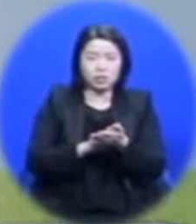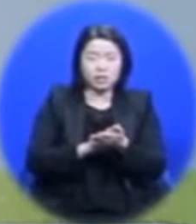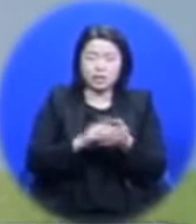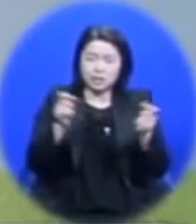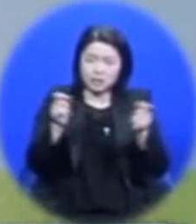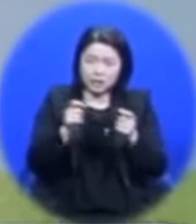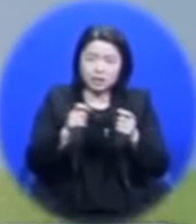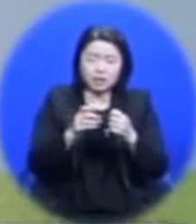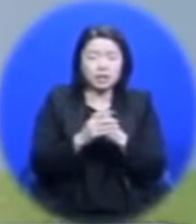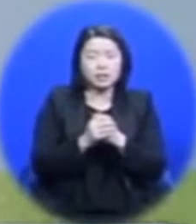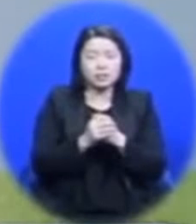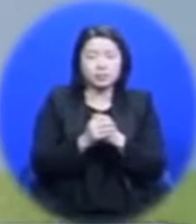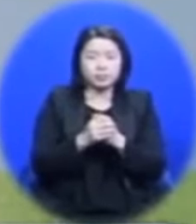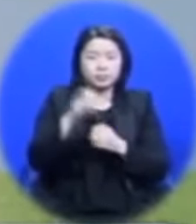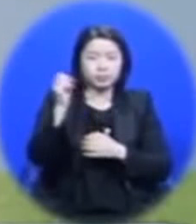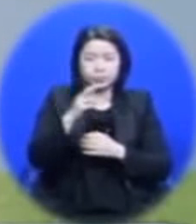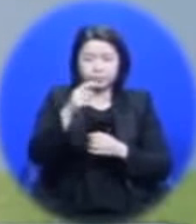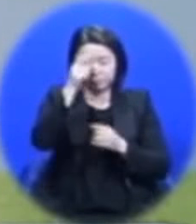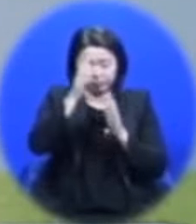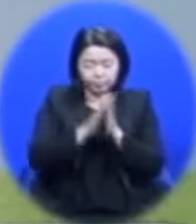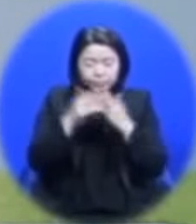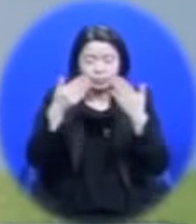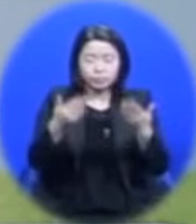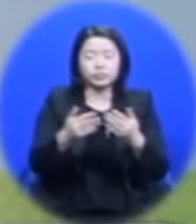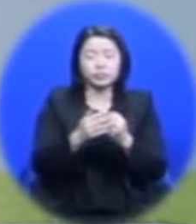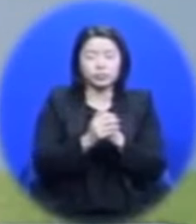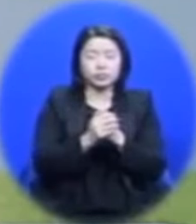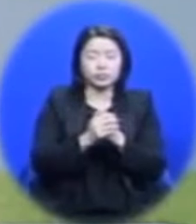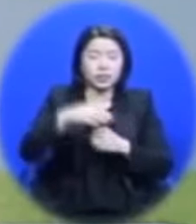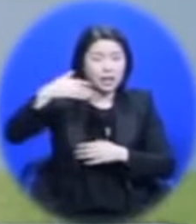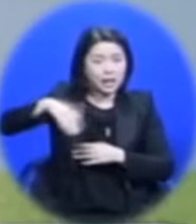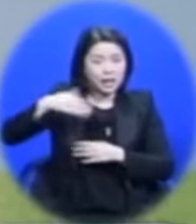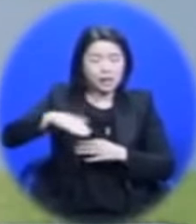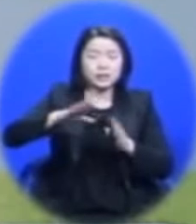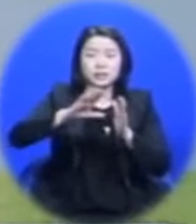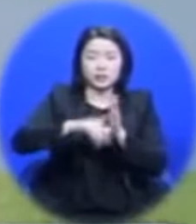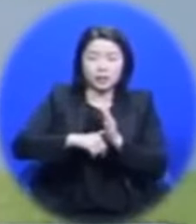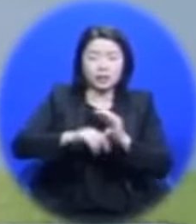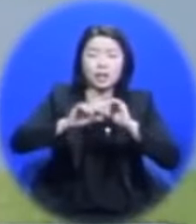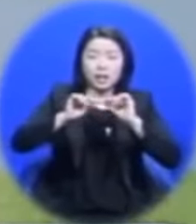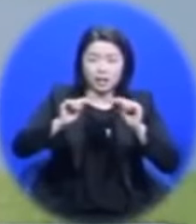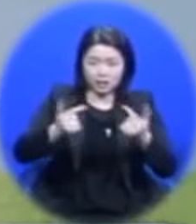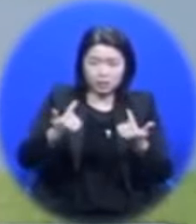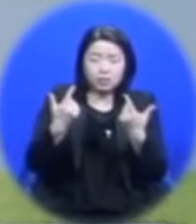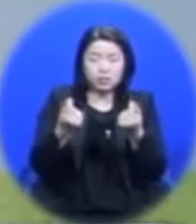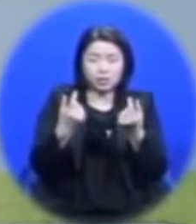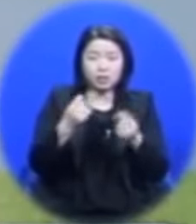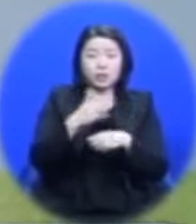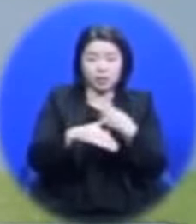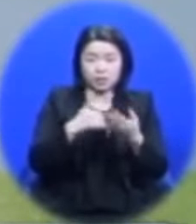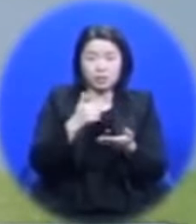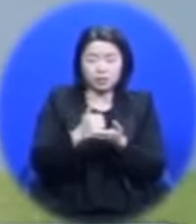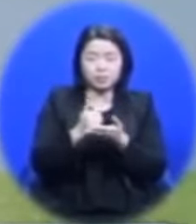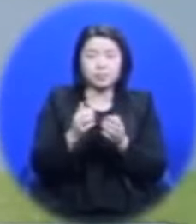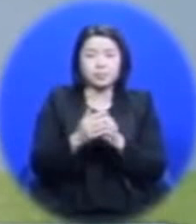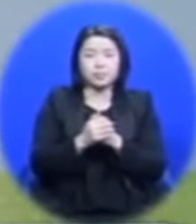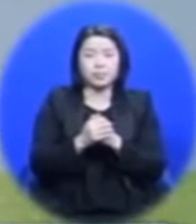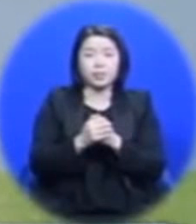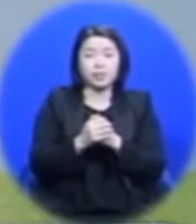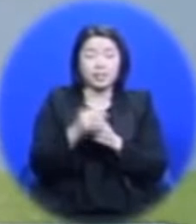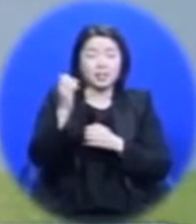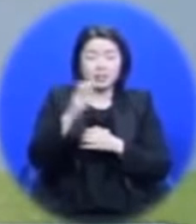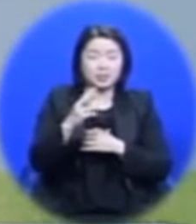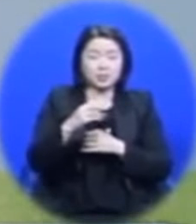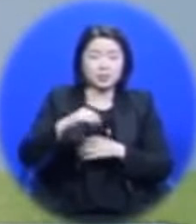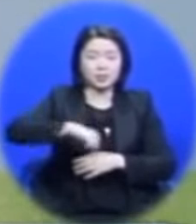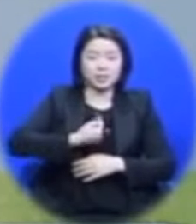짧게 다시 기도했습니다. 아직 때가 되지 않았나 보지요, 하나님. 그리고는